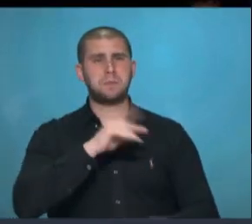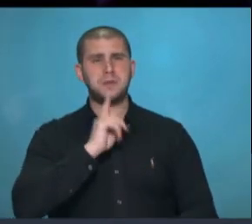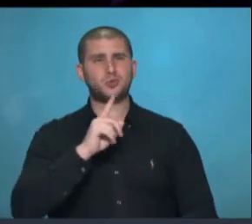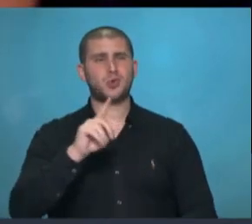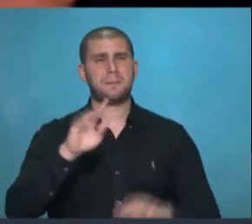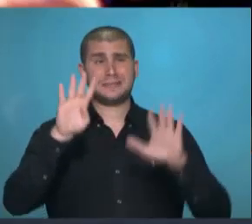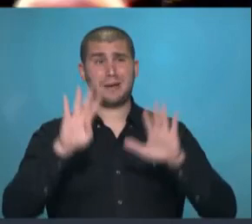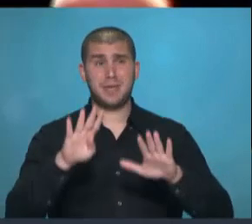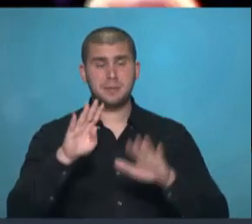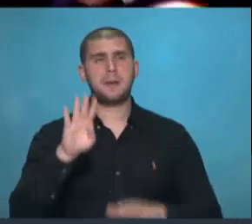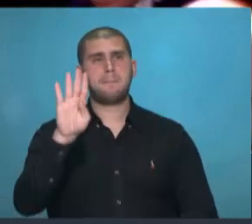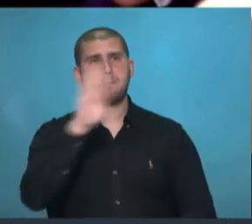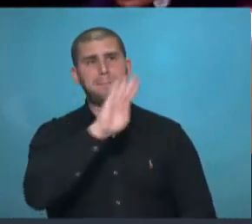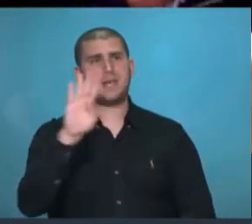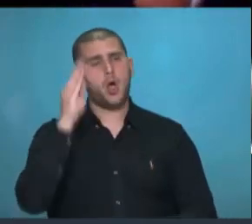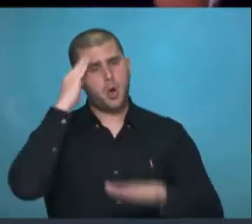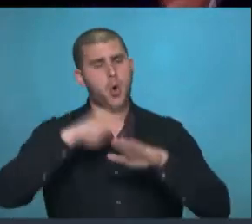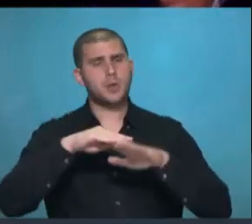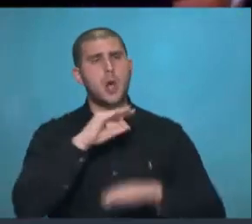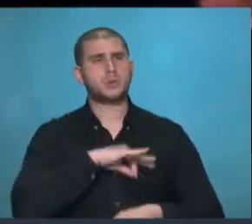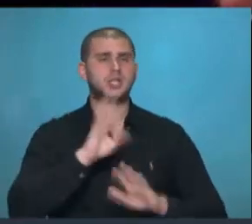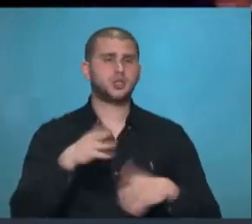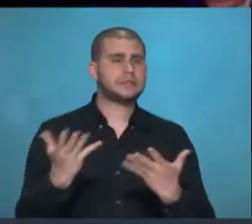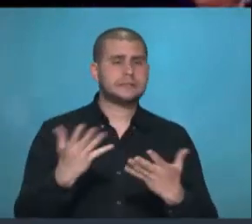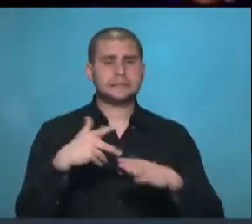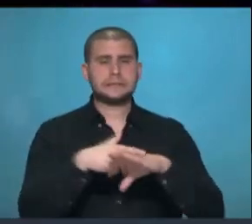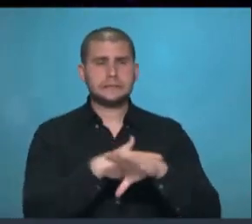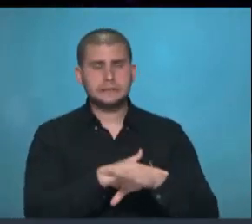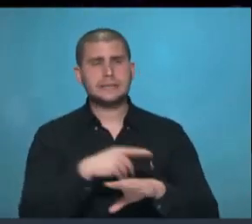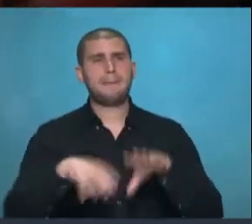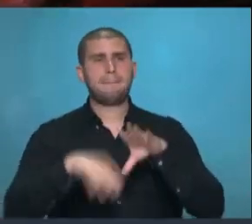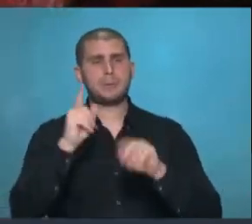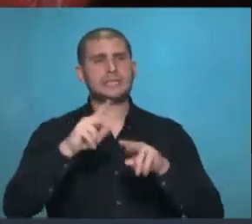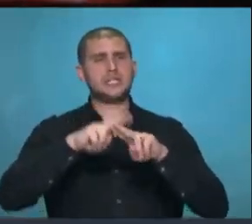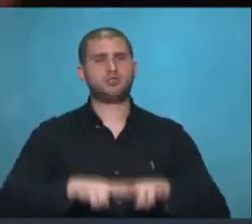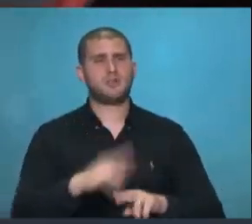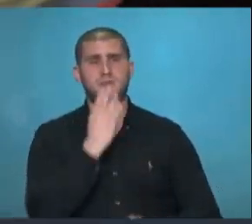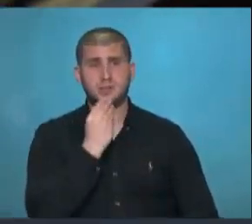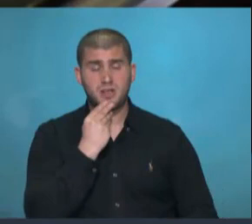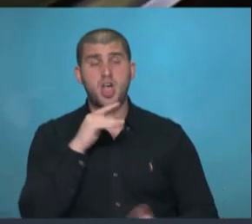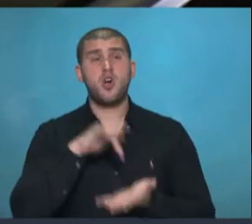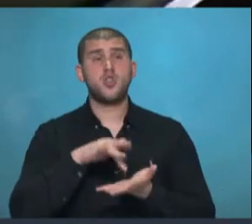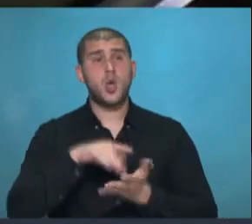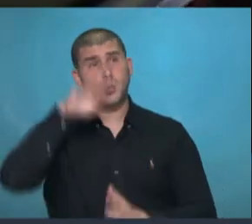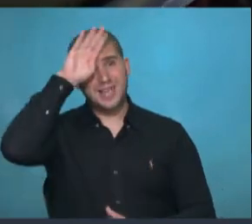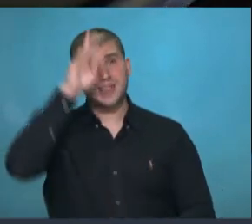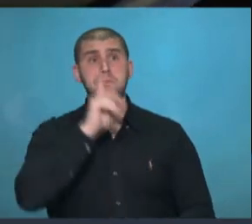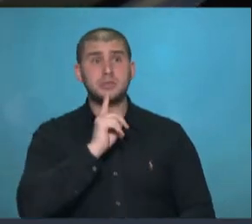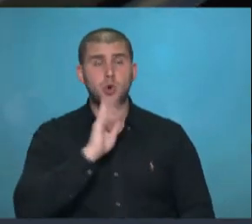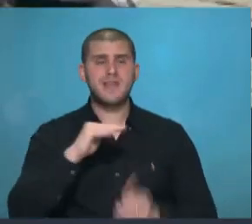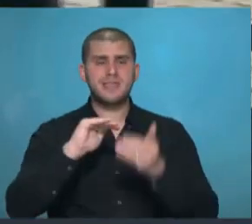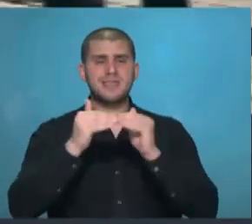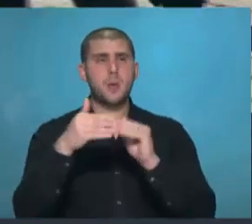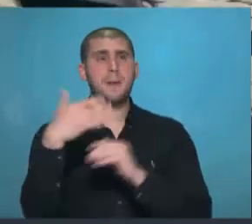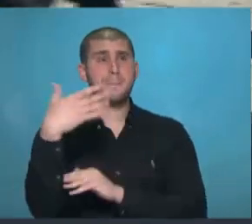ספטמבר, נתניהו הודיע לרוסים שיש לו ענייני בחירות והוא נאלץ להישאר בארץ. הנוכחות האיראנית בסוריה והתאום בין